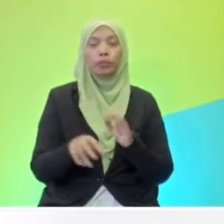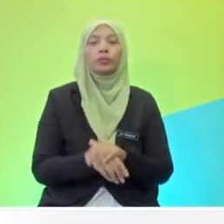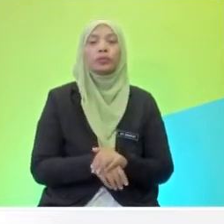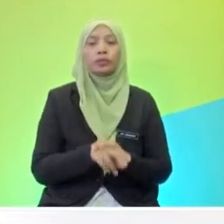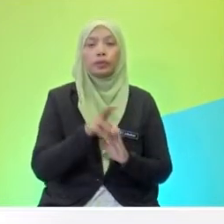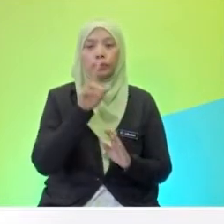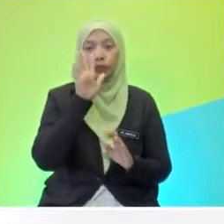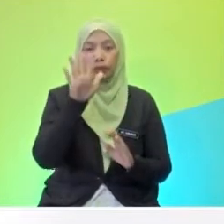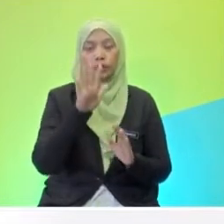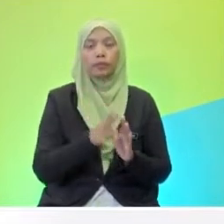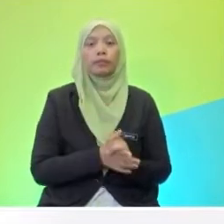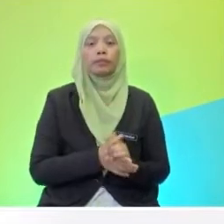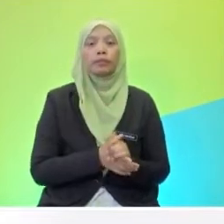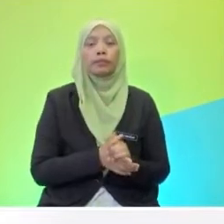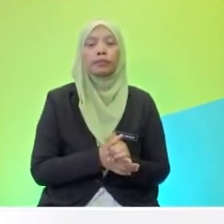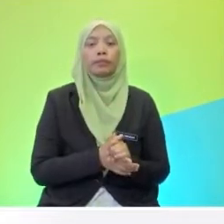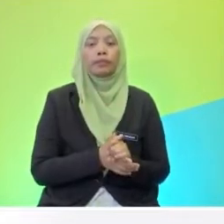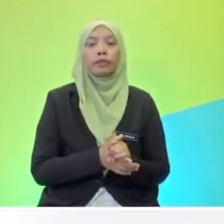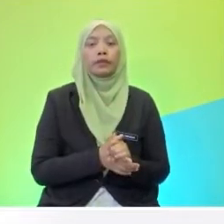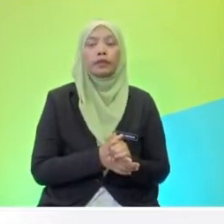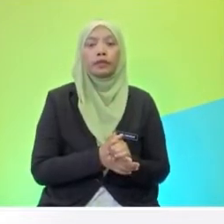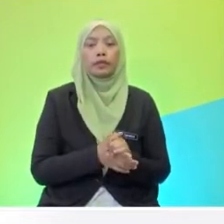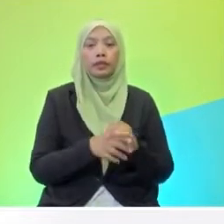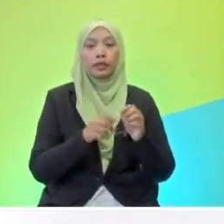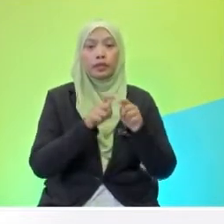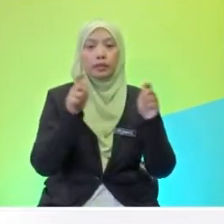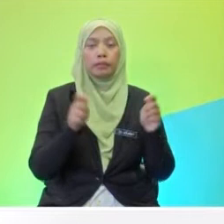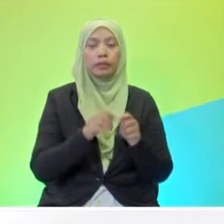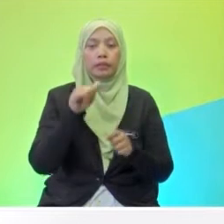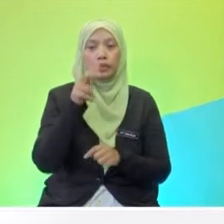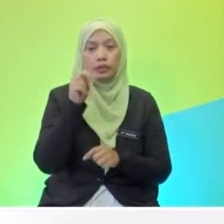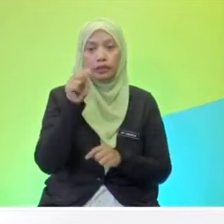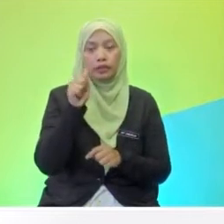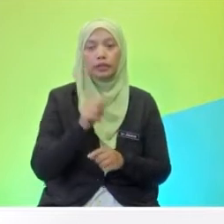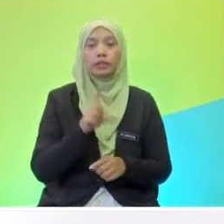tiga tempat bencanaan 1 sementara